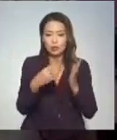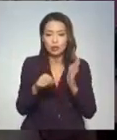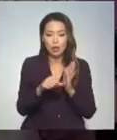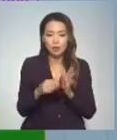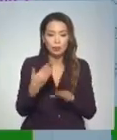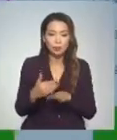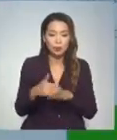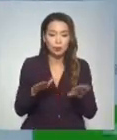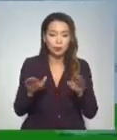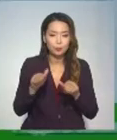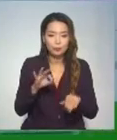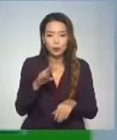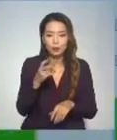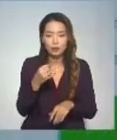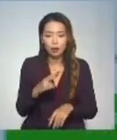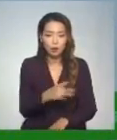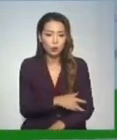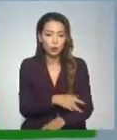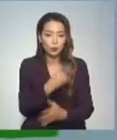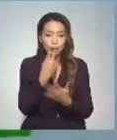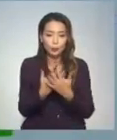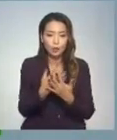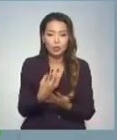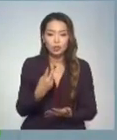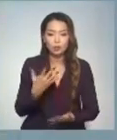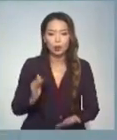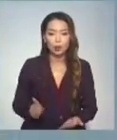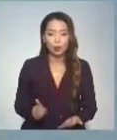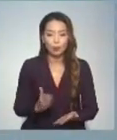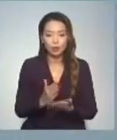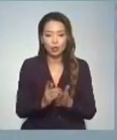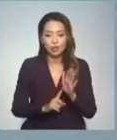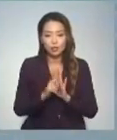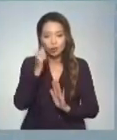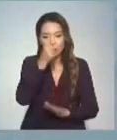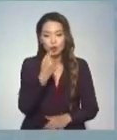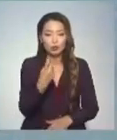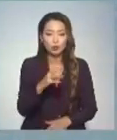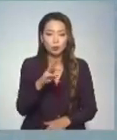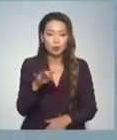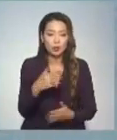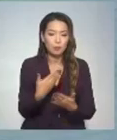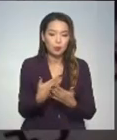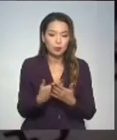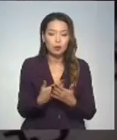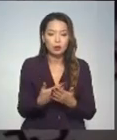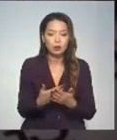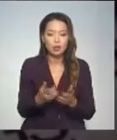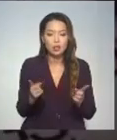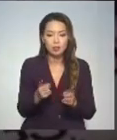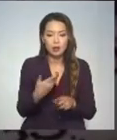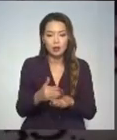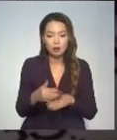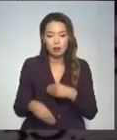микроқаржы ұйымы мен тек онлайн қызмет көрсететін 25 компания бар. Олар жыл басынан бері 100 миллиард теңгеден астам шағын несие берген, бірақ